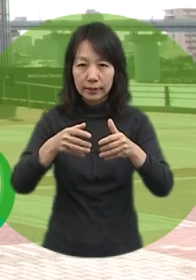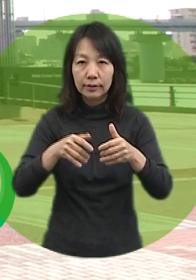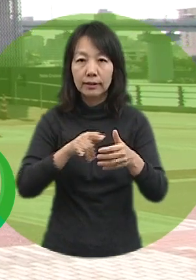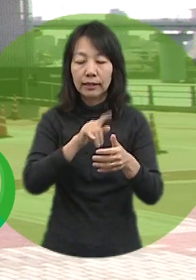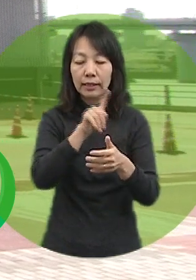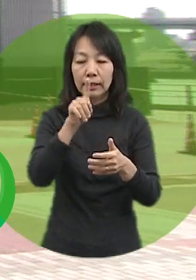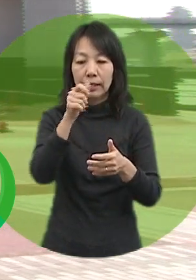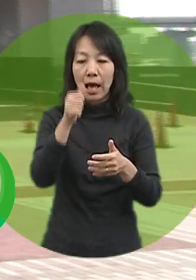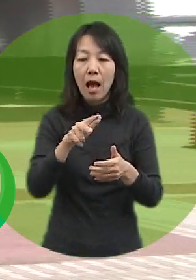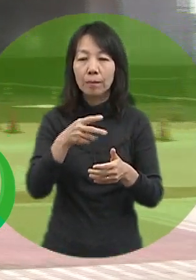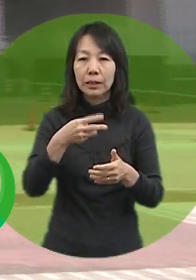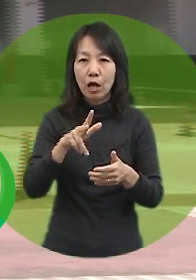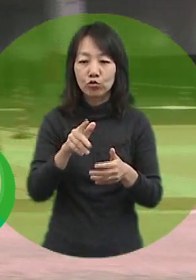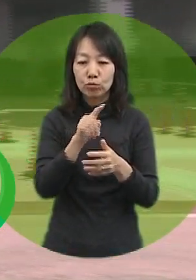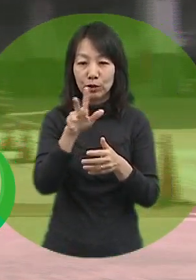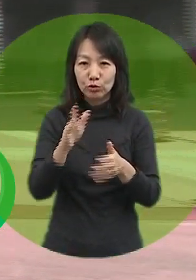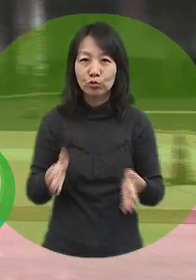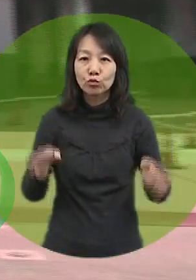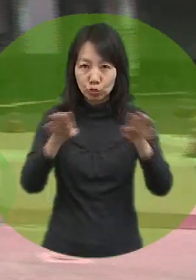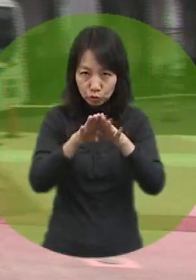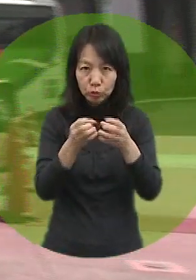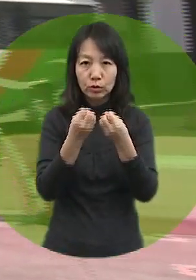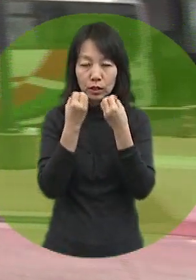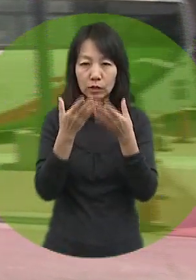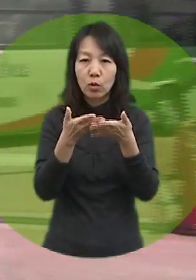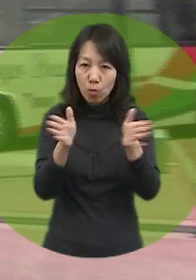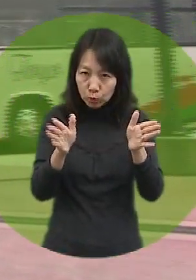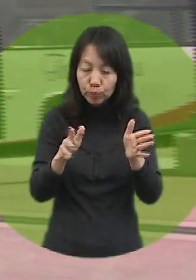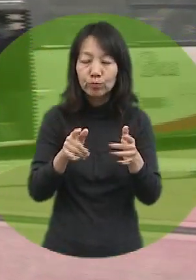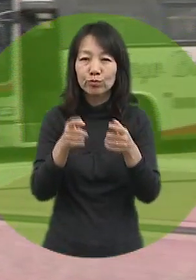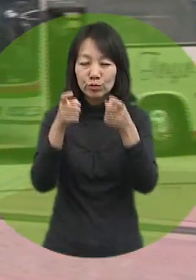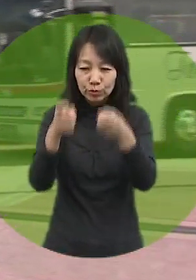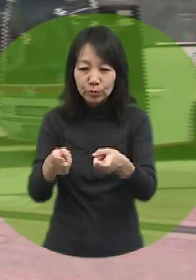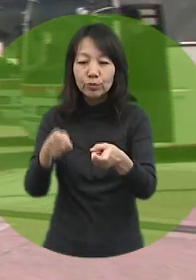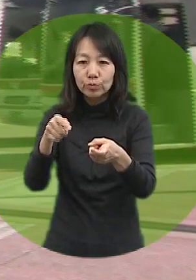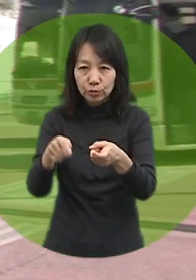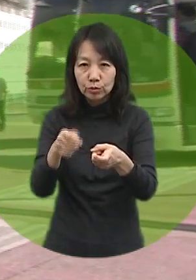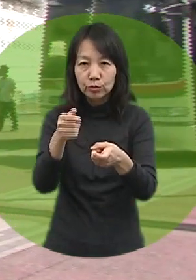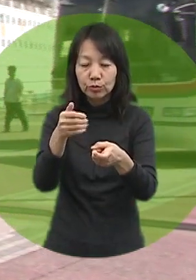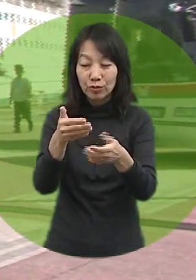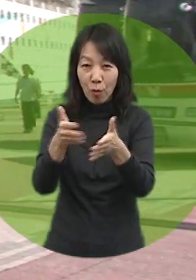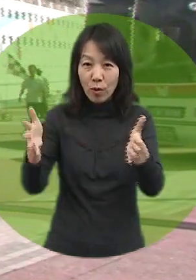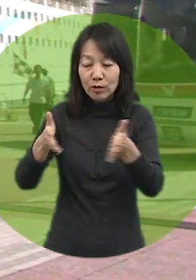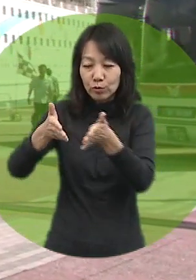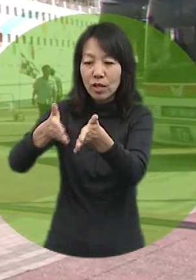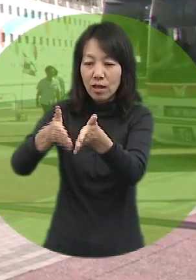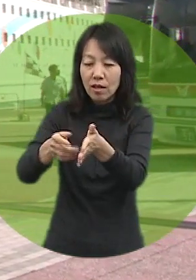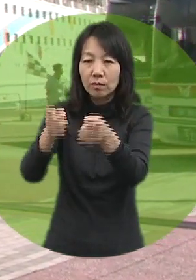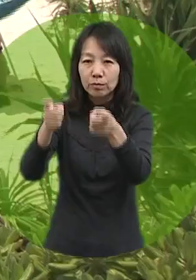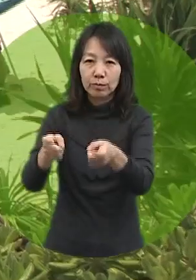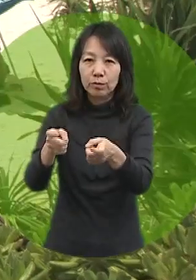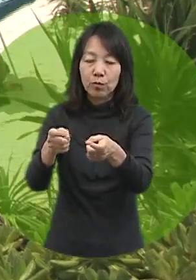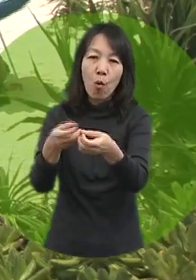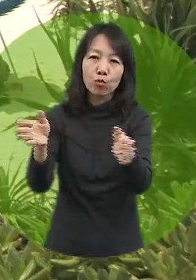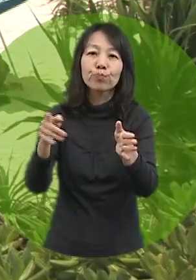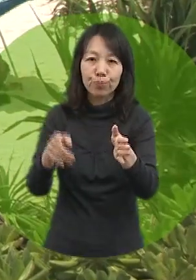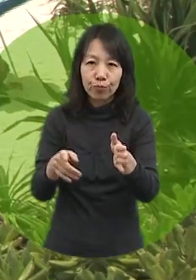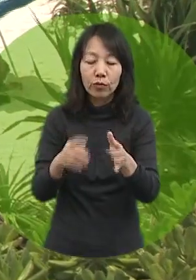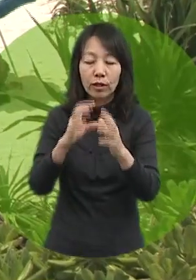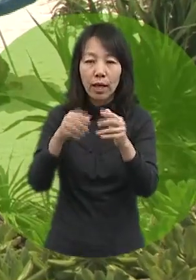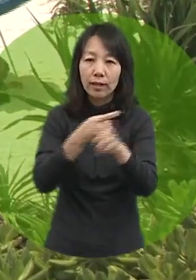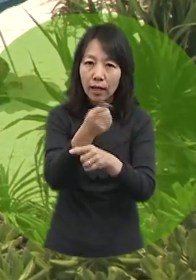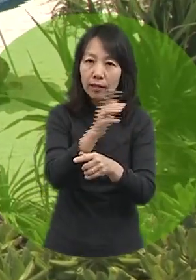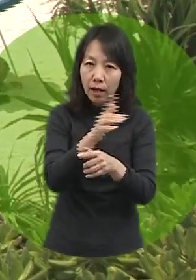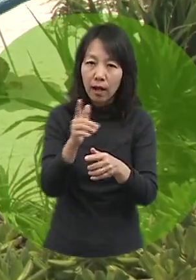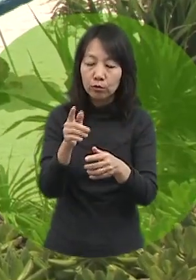のクルーズ船ターミナルがオープンするなど、海外から沖縄に訪れやすい環境が整備されたほか、県や関係